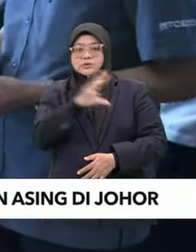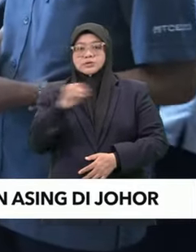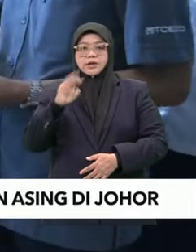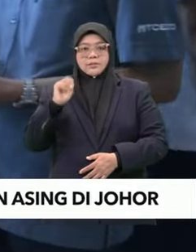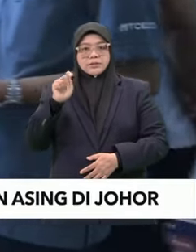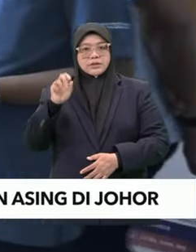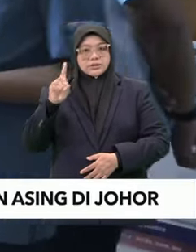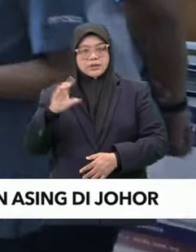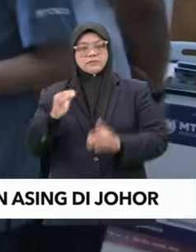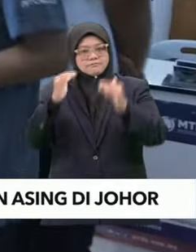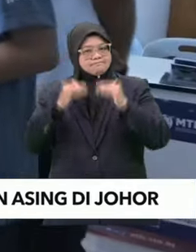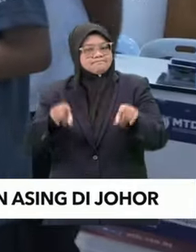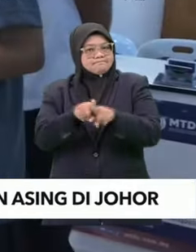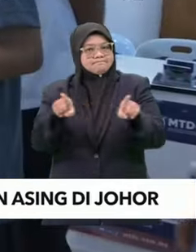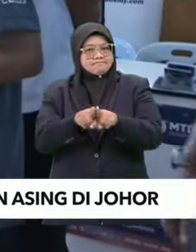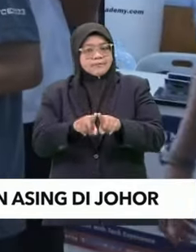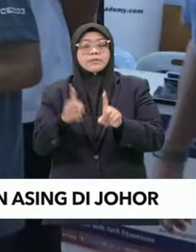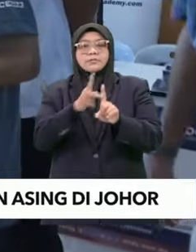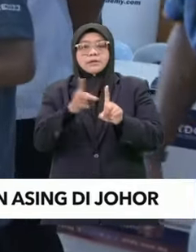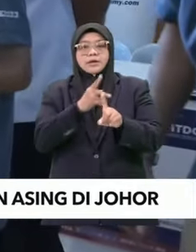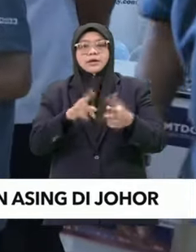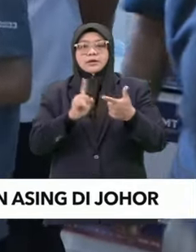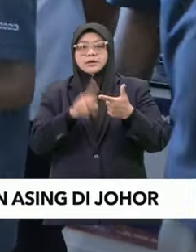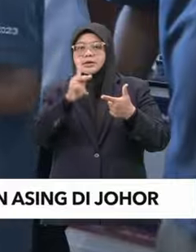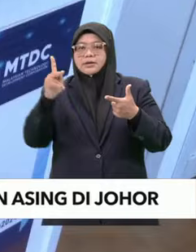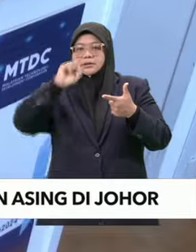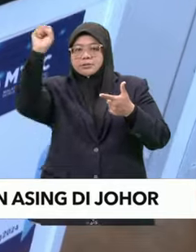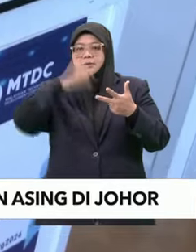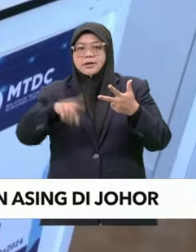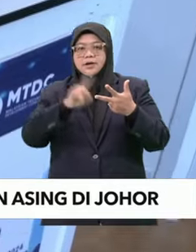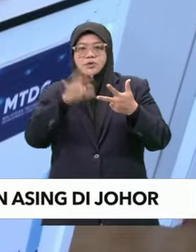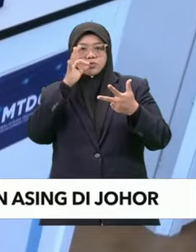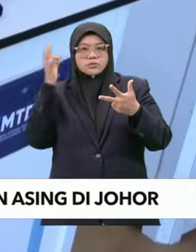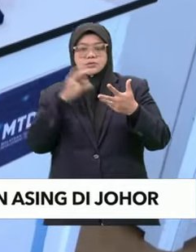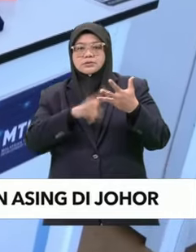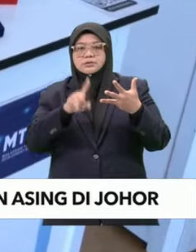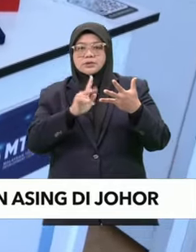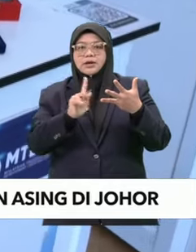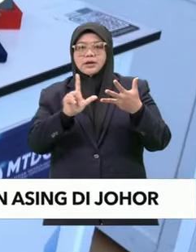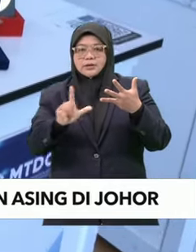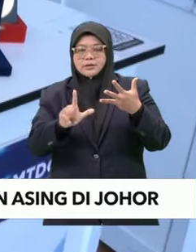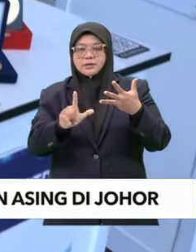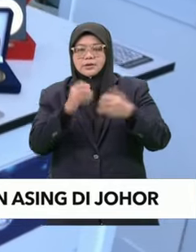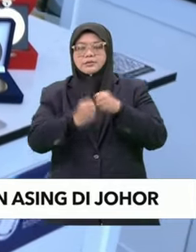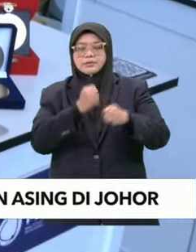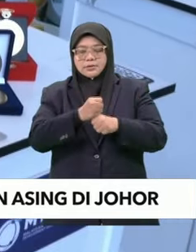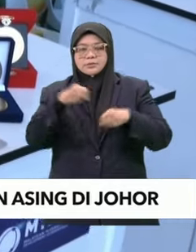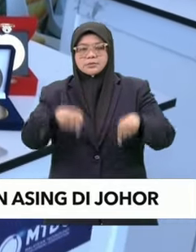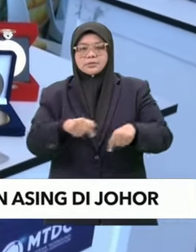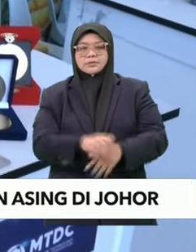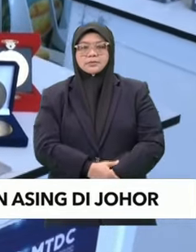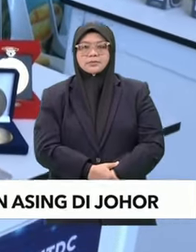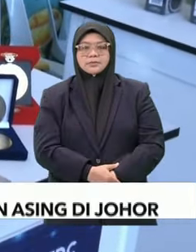MTDC akan ke acara sama di Pulau Pinang, Kota Kinabalu Sabah, Kuching Sarawak dan Kuala Lumpur sepanjang tahun ini.